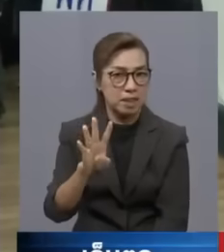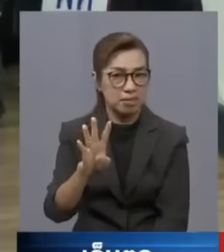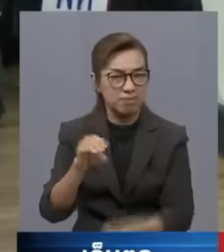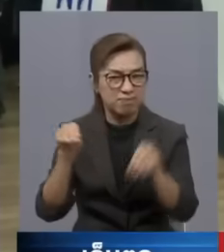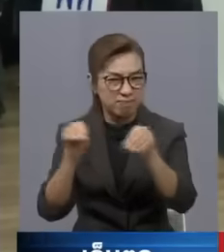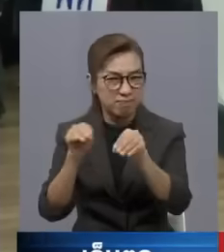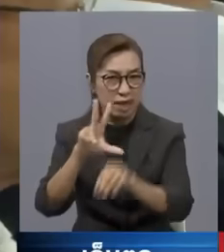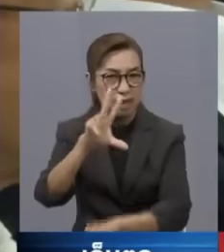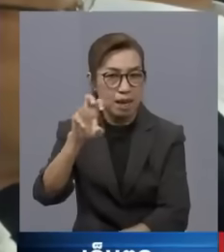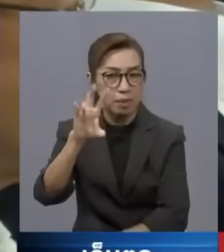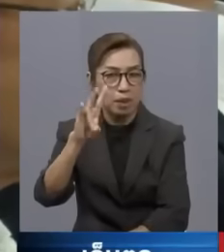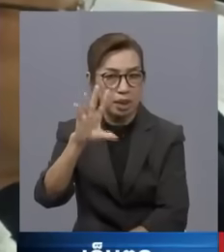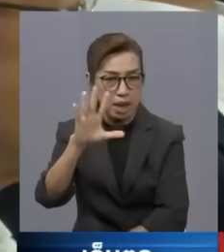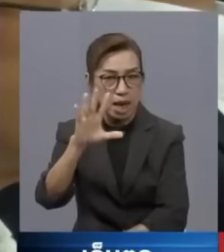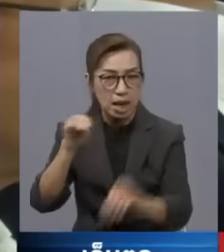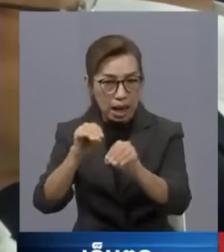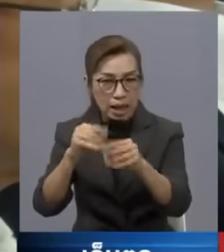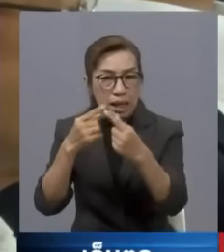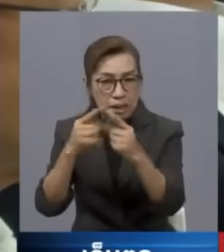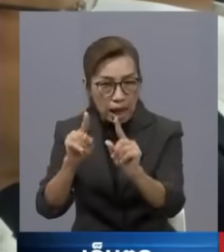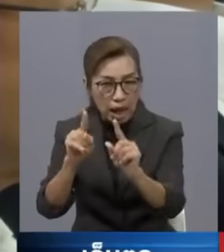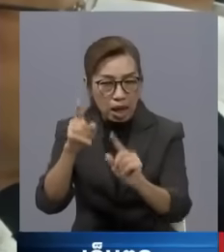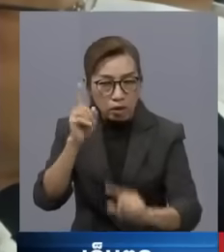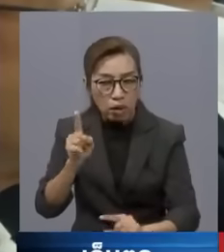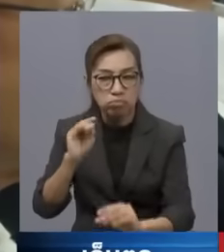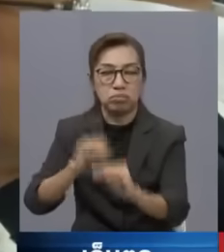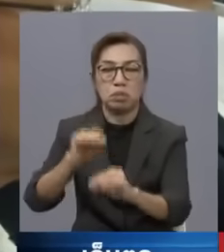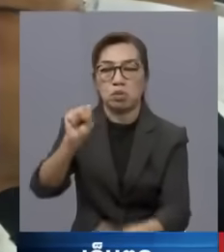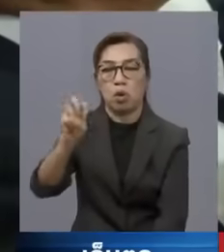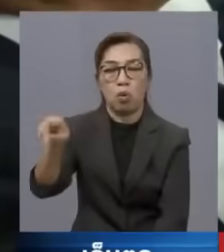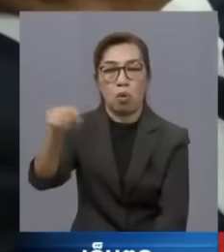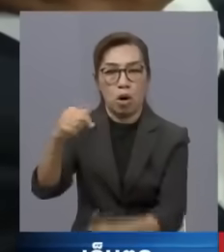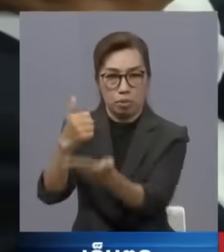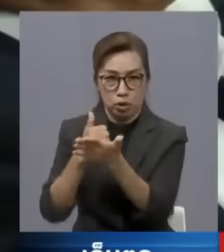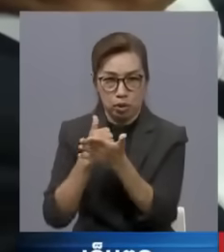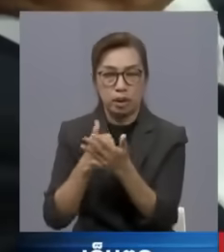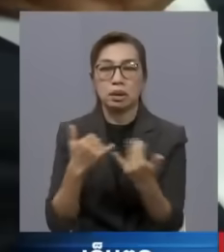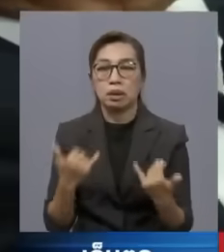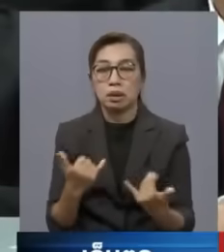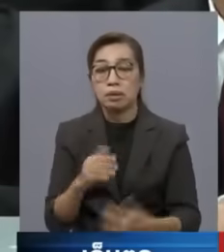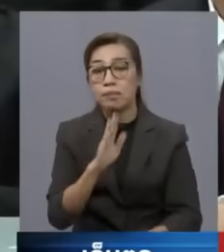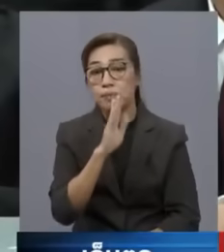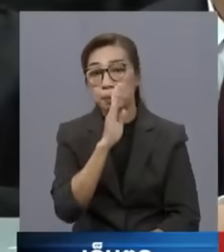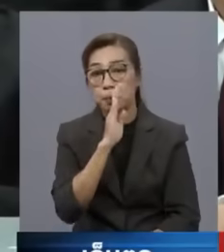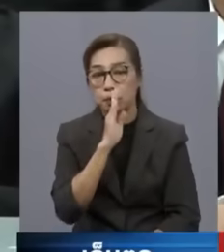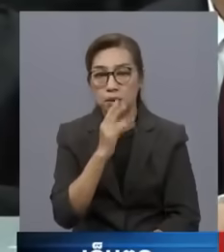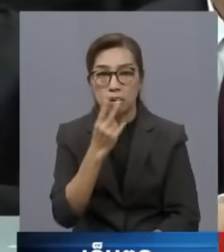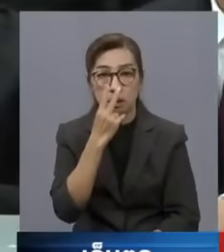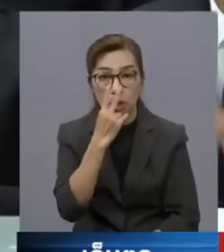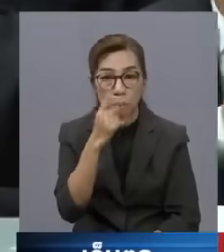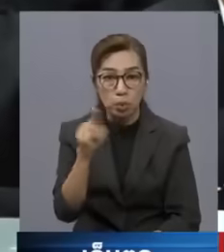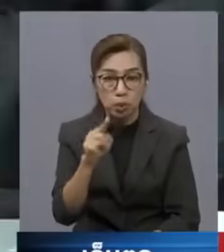ก็ใกล้นะครับใกล้375แต่มันก็ยังต้องการเสียงสวอยู่ดีขณะเดียวกันถ้าไปดู